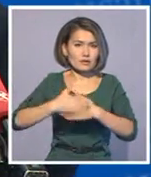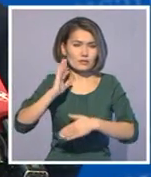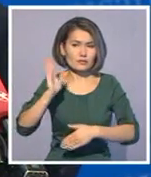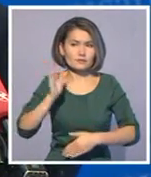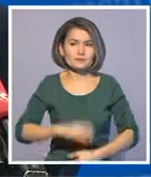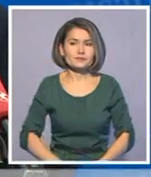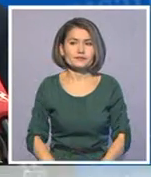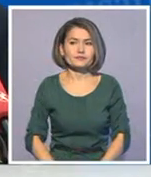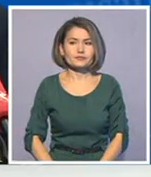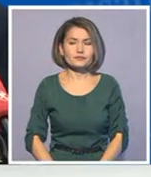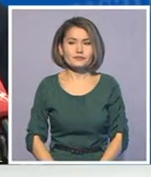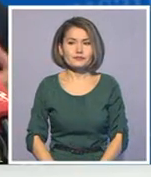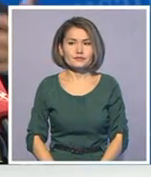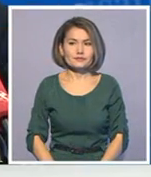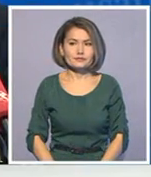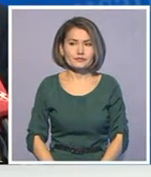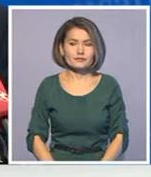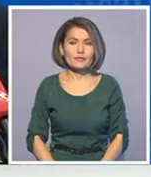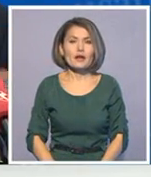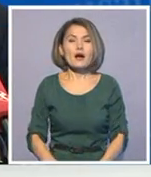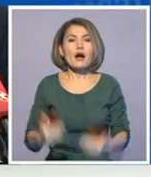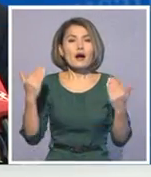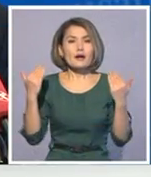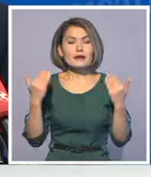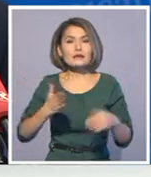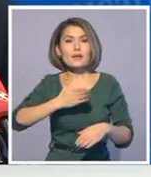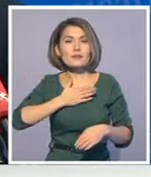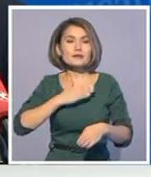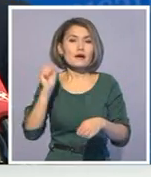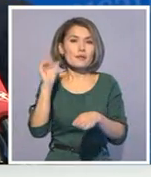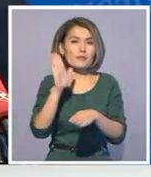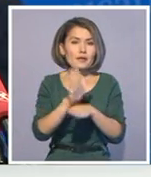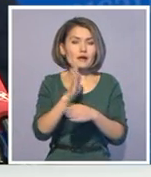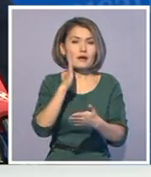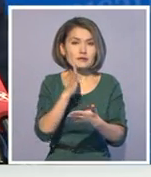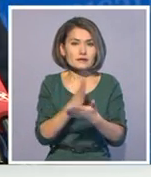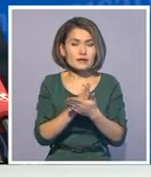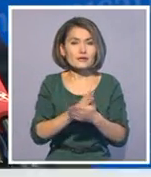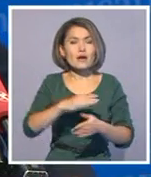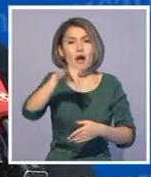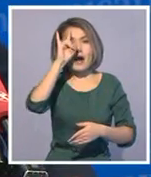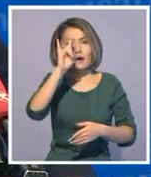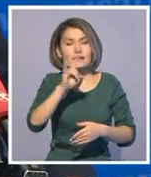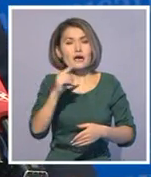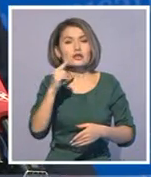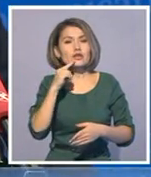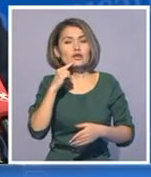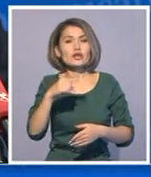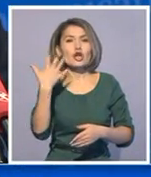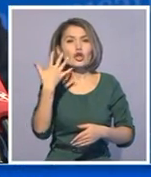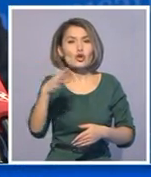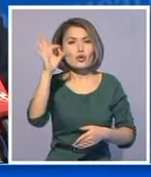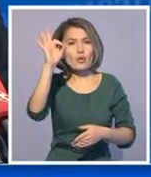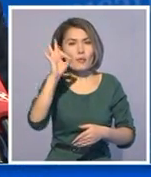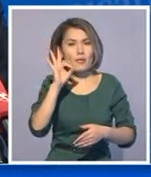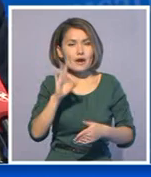Бірақ адамнан қулық артылған ба? Адам сол жаңағы 50 деген норманы толықтыру үшін түнде қойып қояды, жаңағы Қыз Жібек, тағы басқа